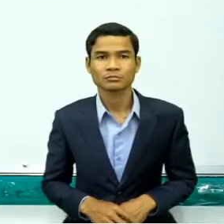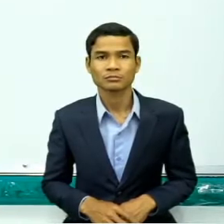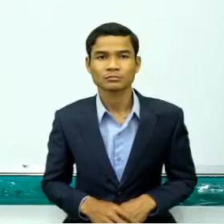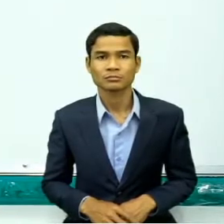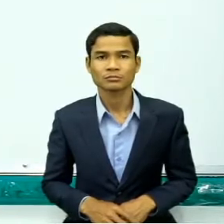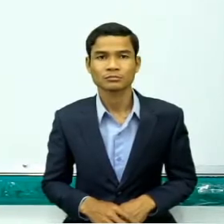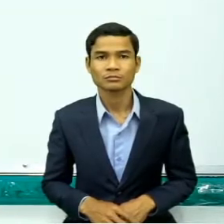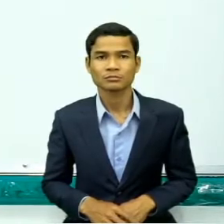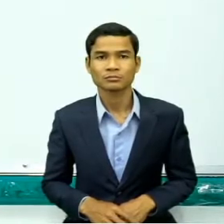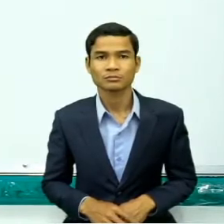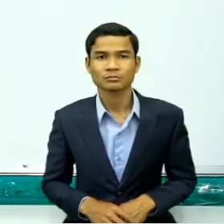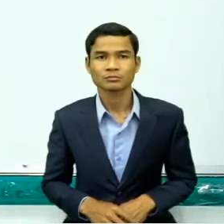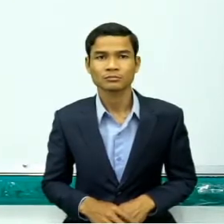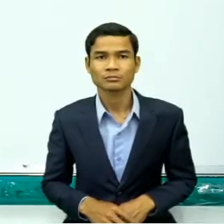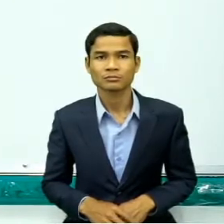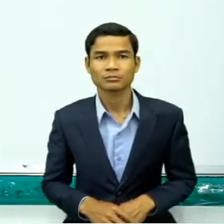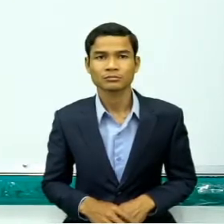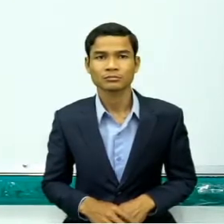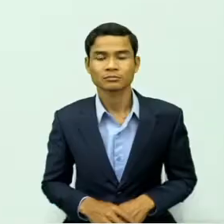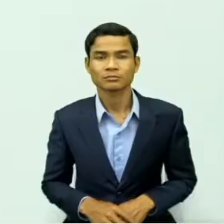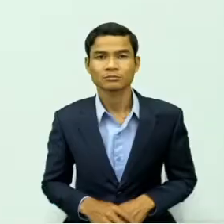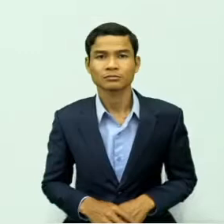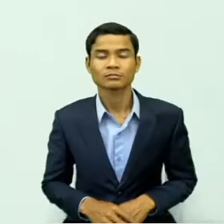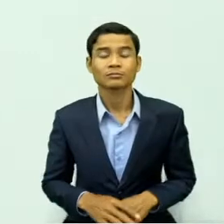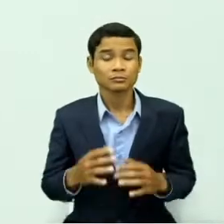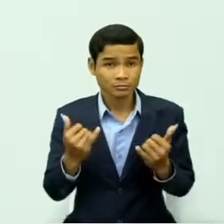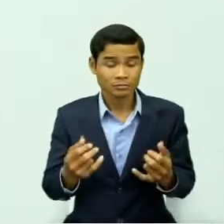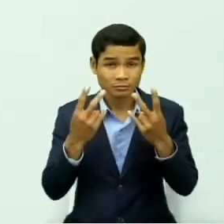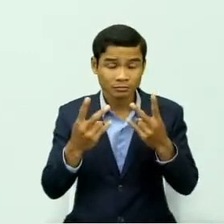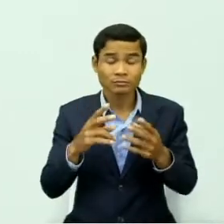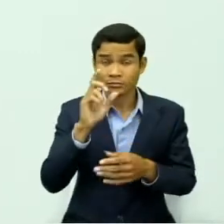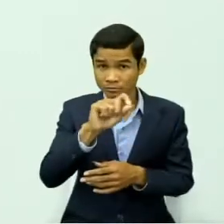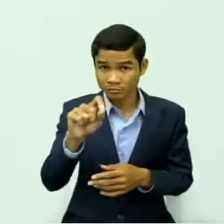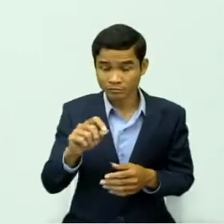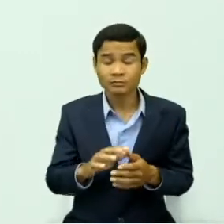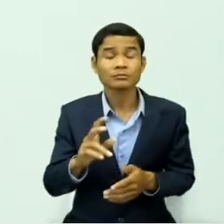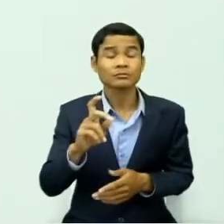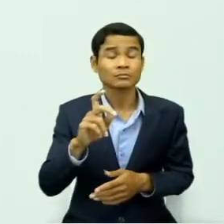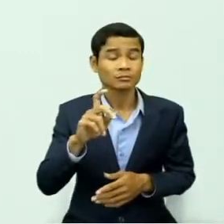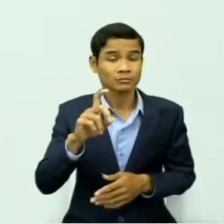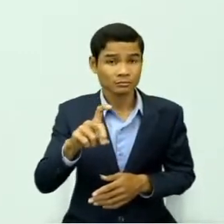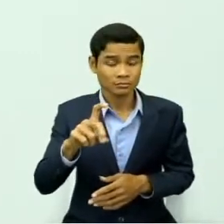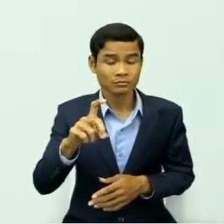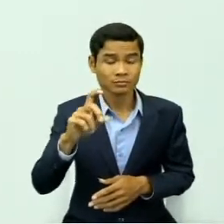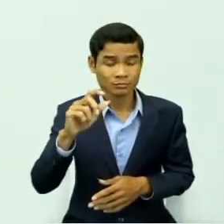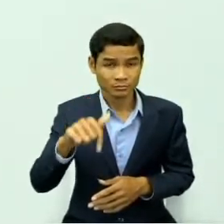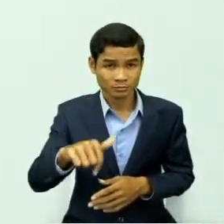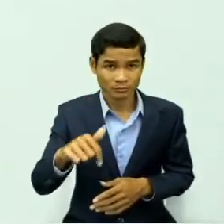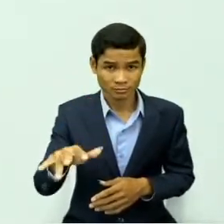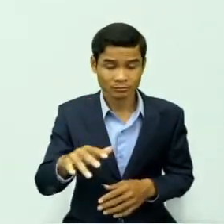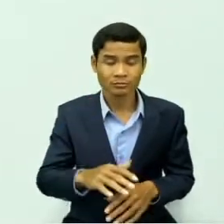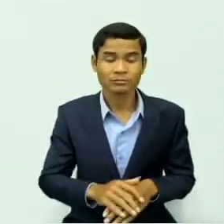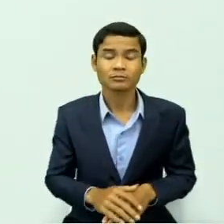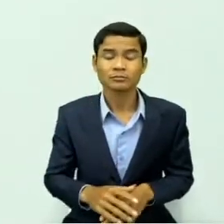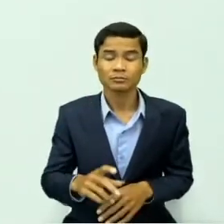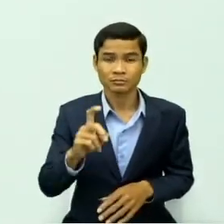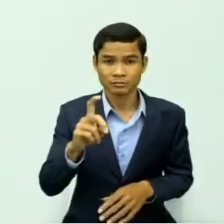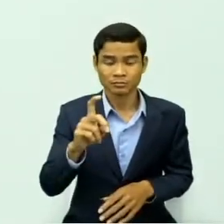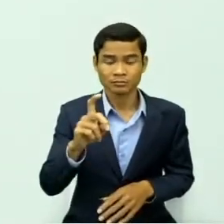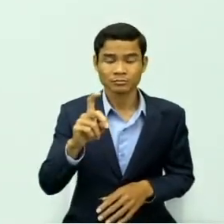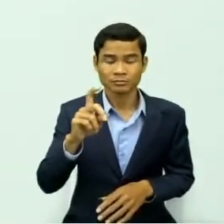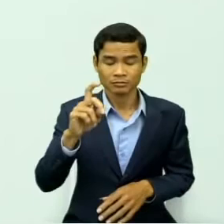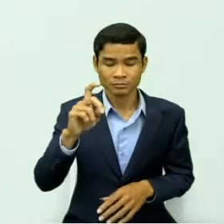Chà, con. Đây là con khơi rục riêng này cả sơ xế. Ngờ hài là con chăm sơ đắm nha cổ an á. Pơ chừng